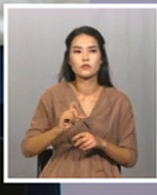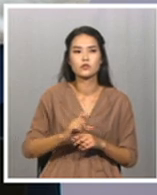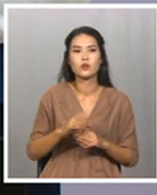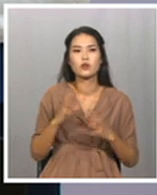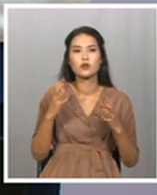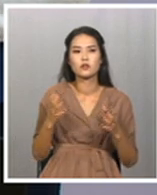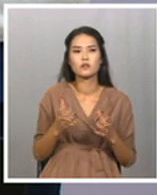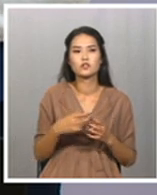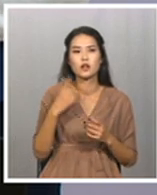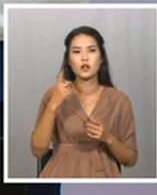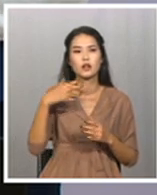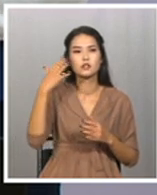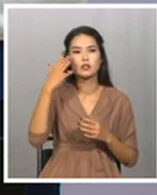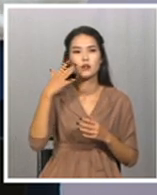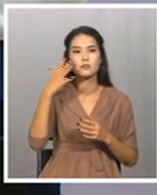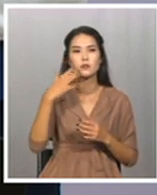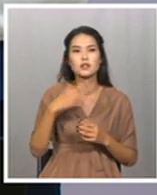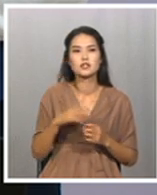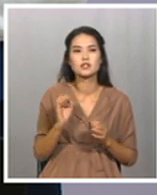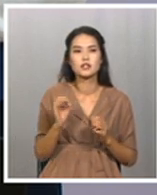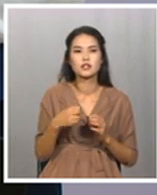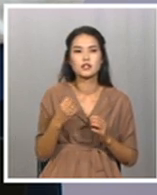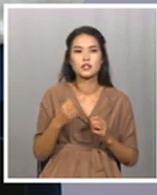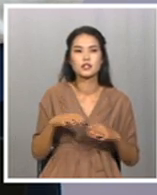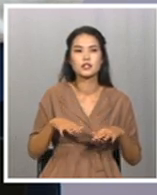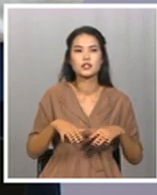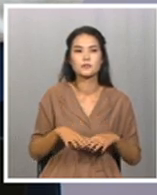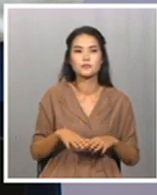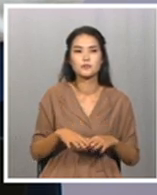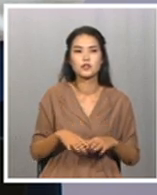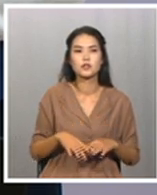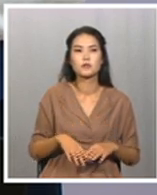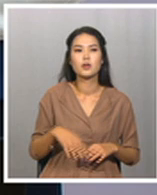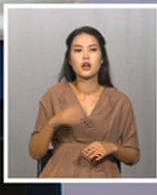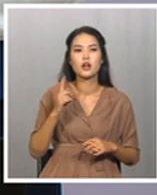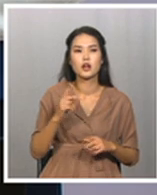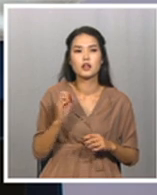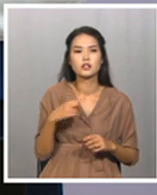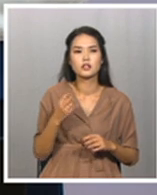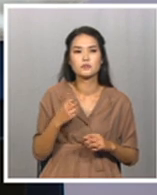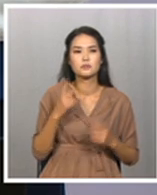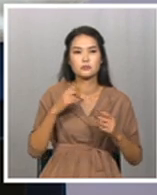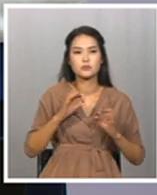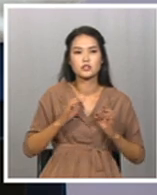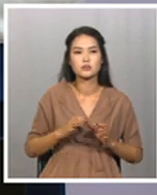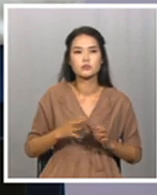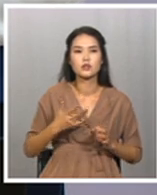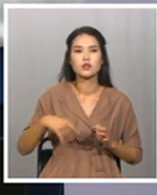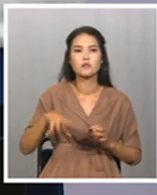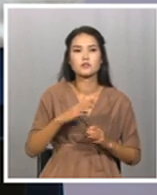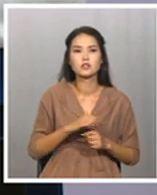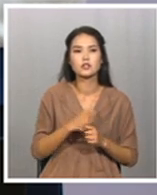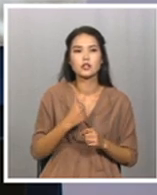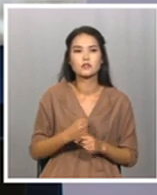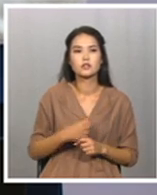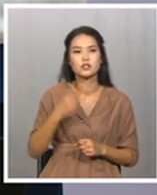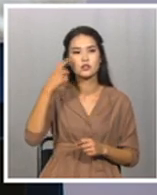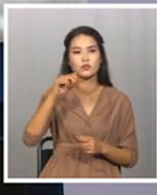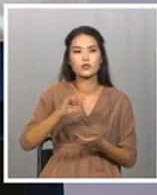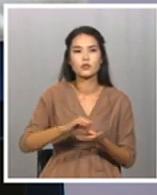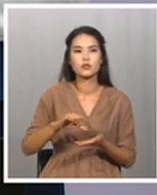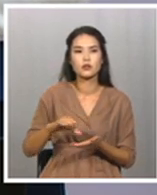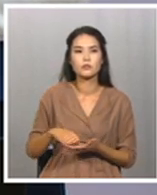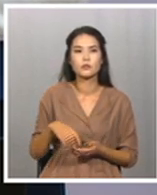человечество, охваченное одной мыслью, одним делом, одним предназначением. Все главные герои